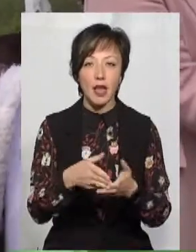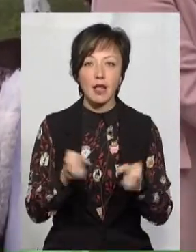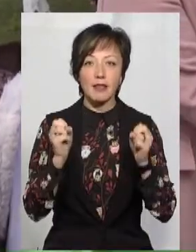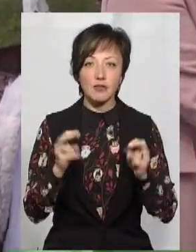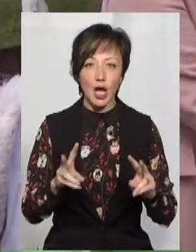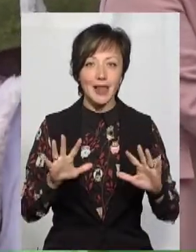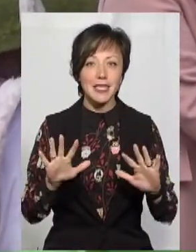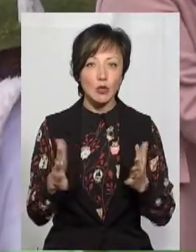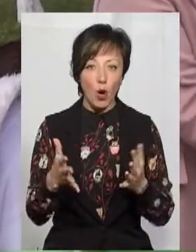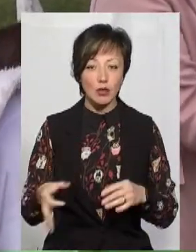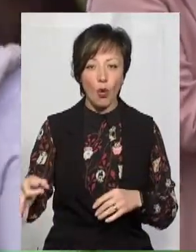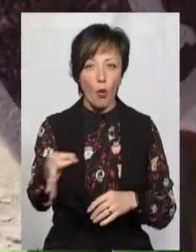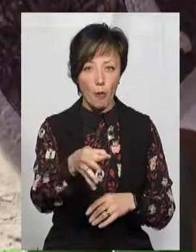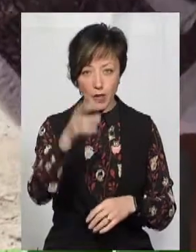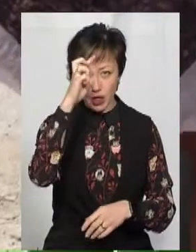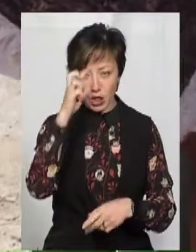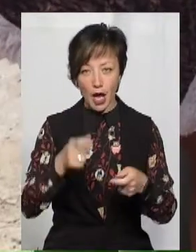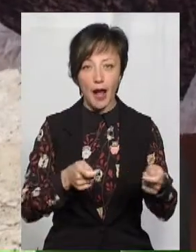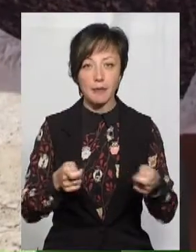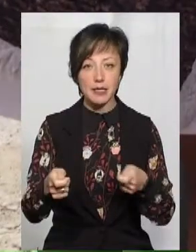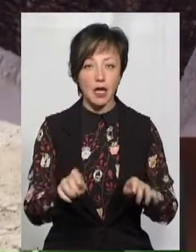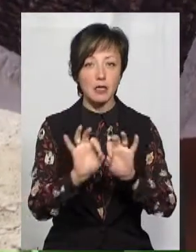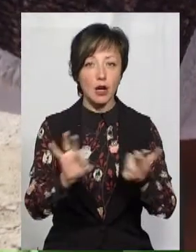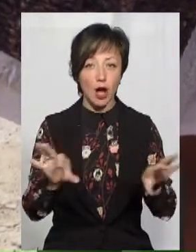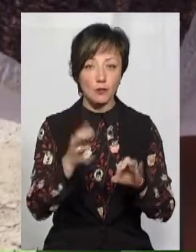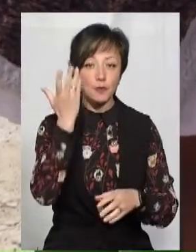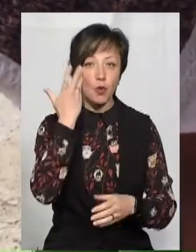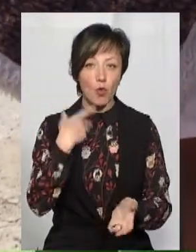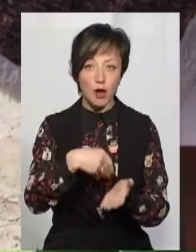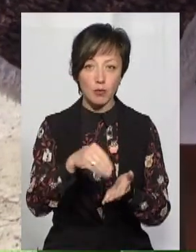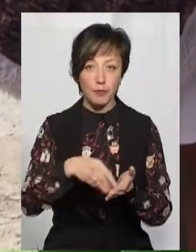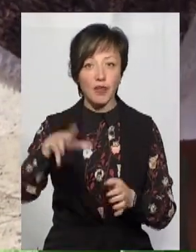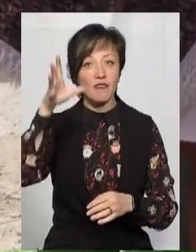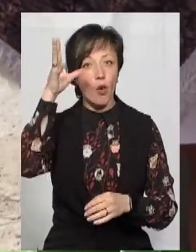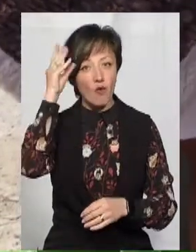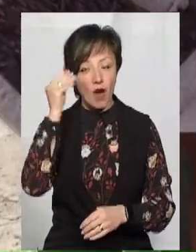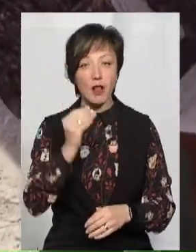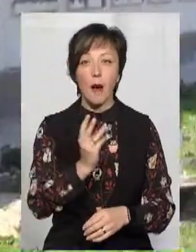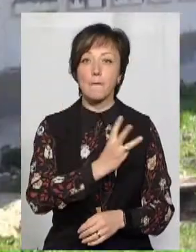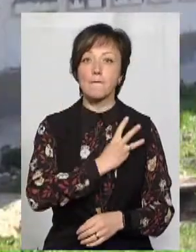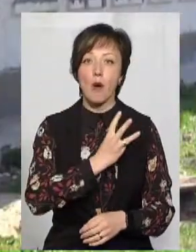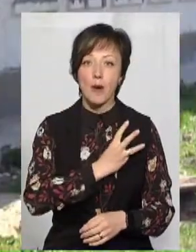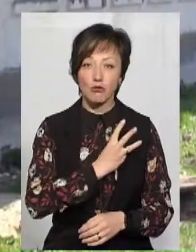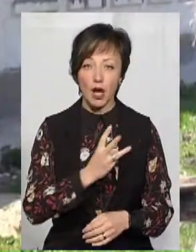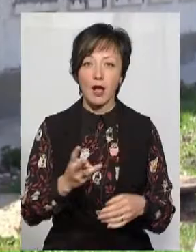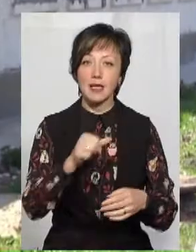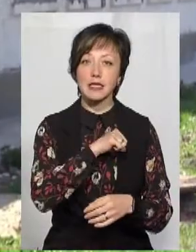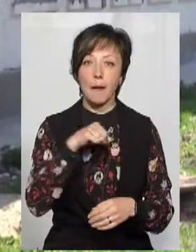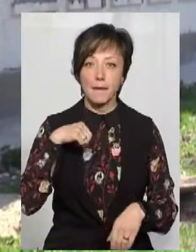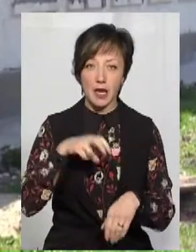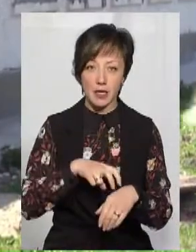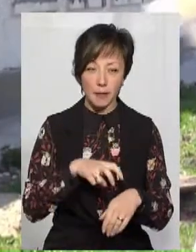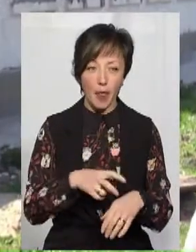Хмельницької обласної державної адміністрації Світлана Павлишина каже, при купівлі керувалися, враховуючи побажання самих лікарів. Монітори пацієнта